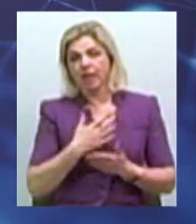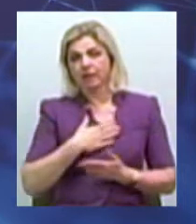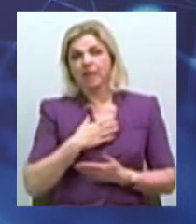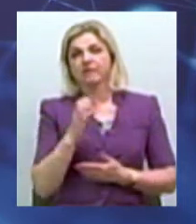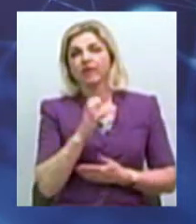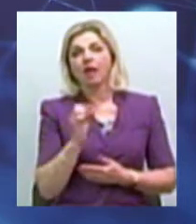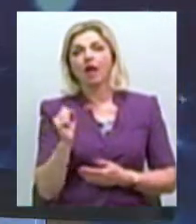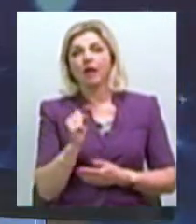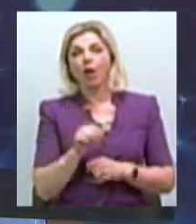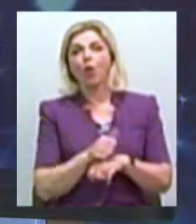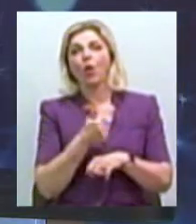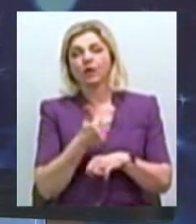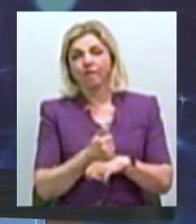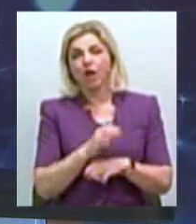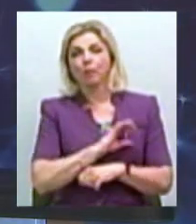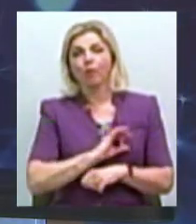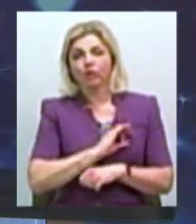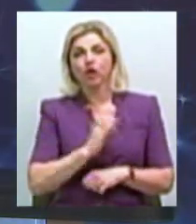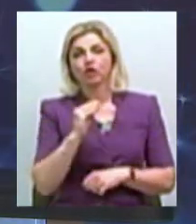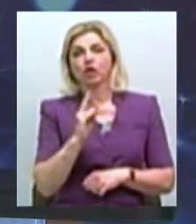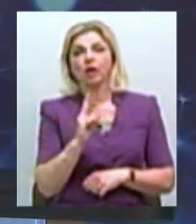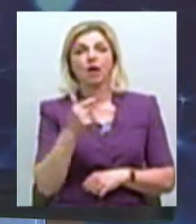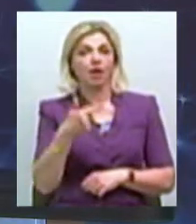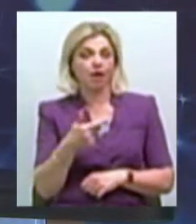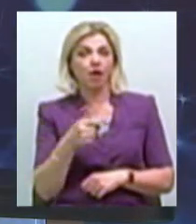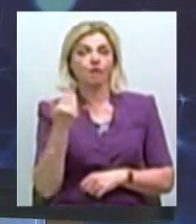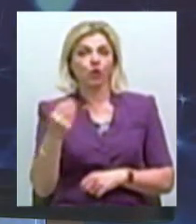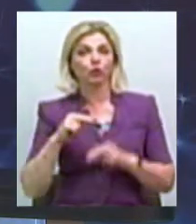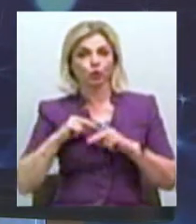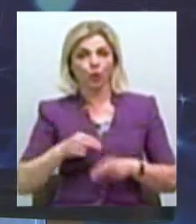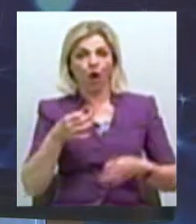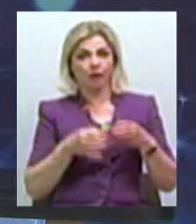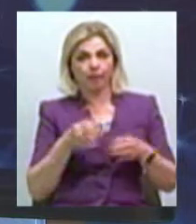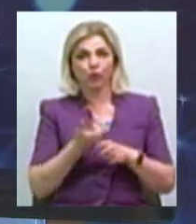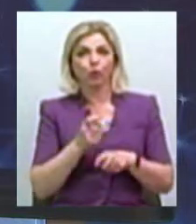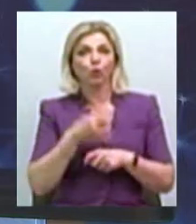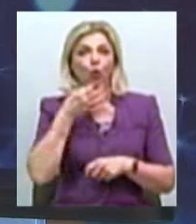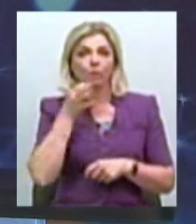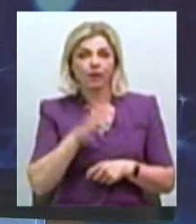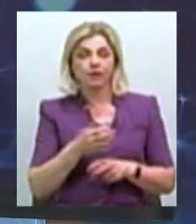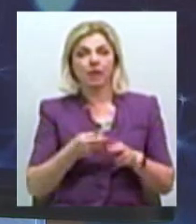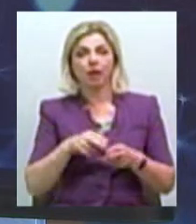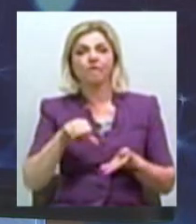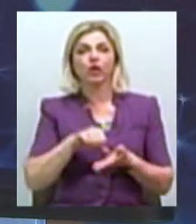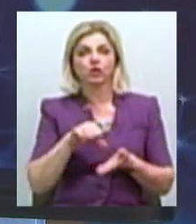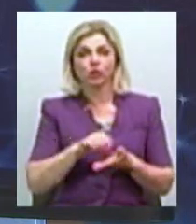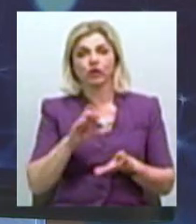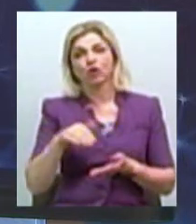голова профспілки житлово-комунального господарства. Вона якраз у нас трудовий арбітр, дуже досвідчений, яка виступає з